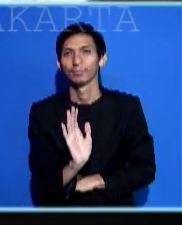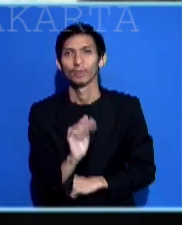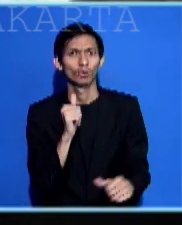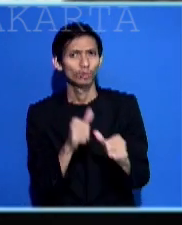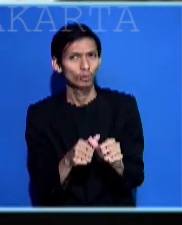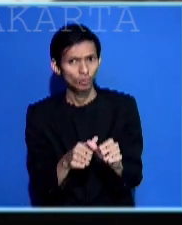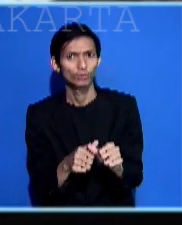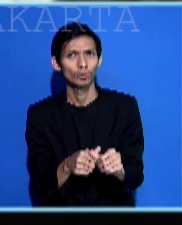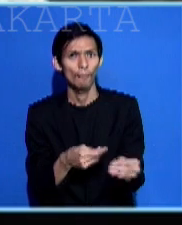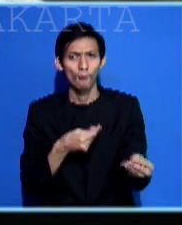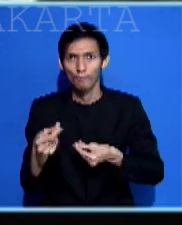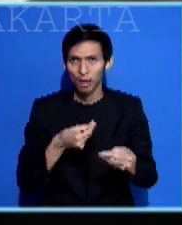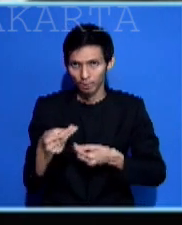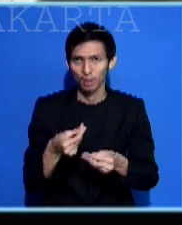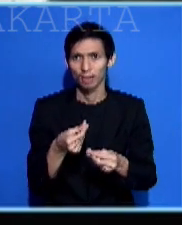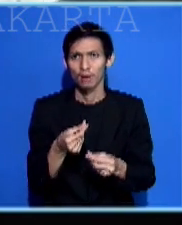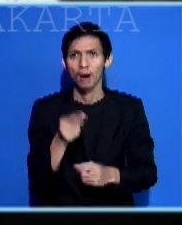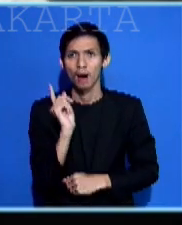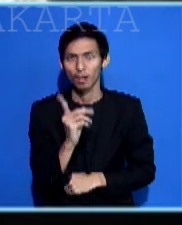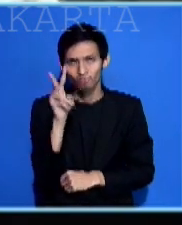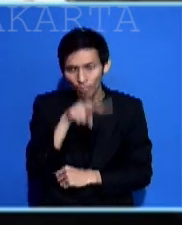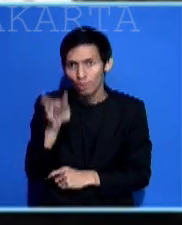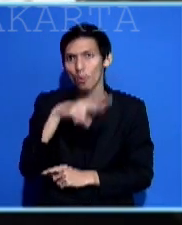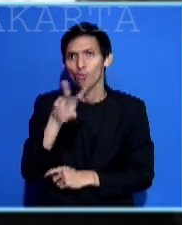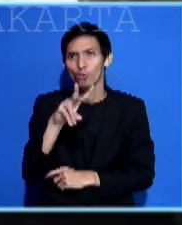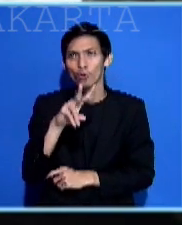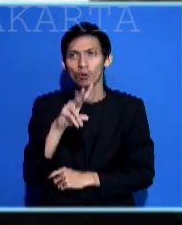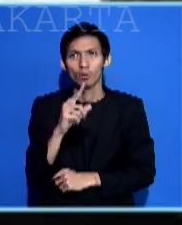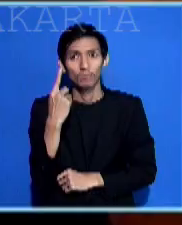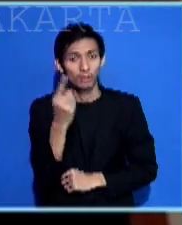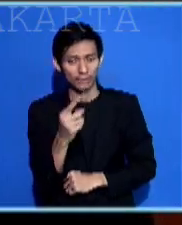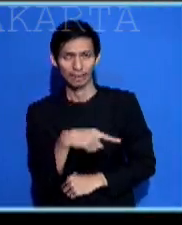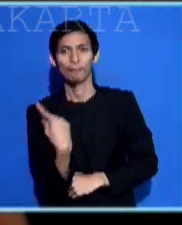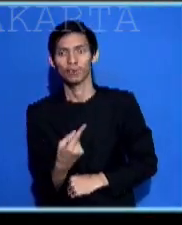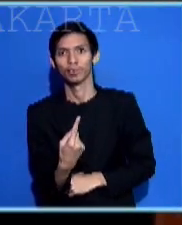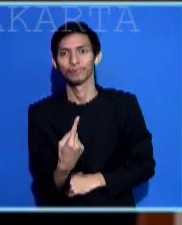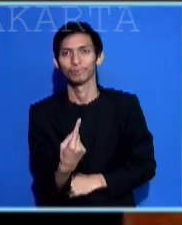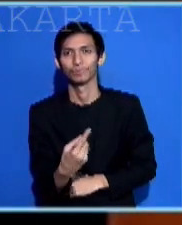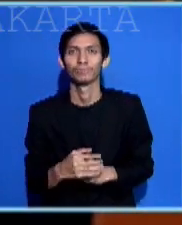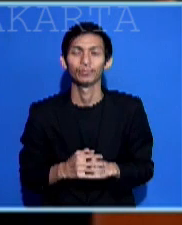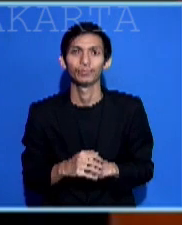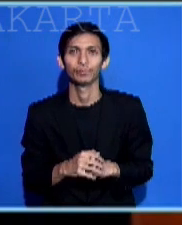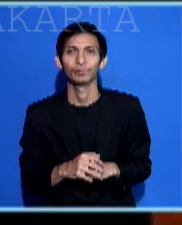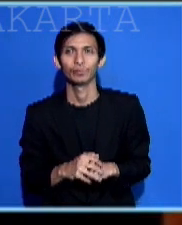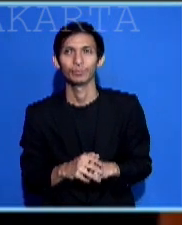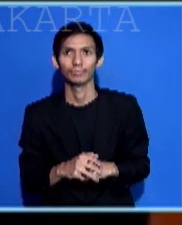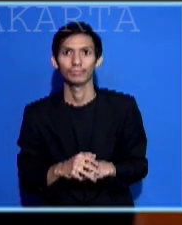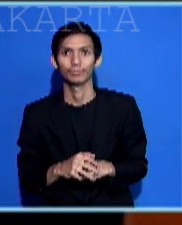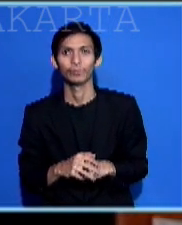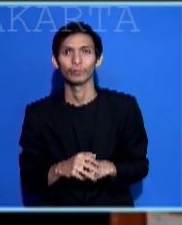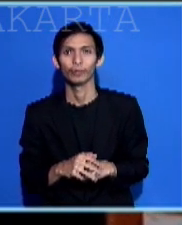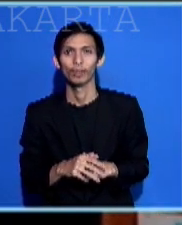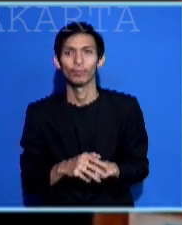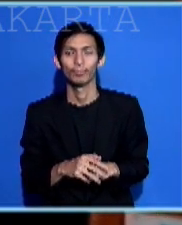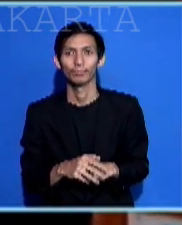tindaki bagi ada teman-teman yang melihat laporkan kepada petugas. Semua masyarakat Sleman apabila ada